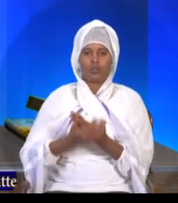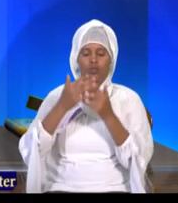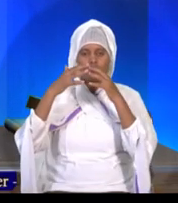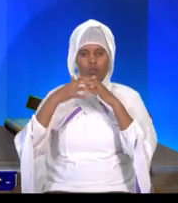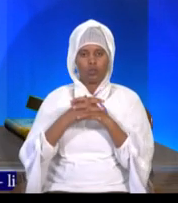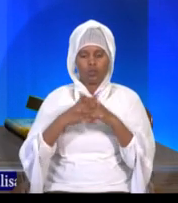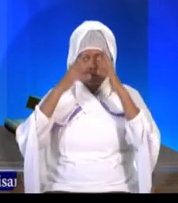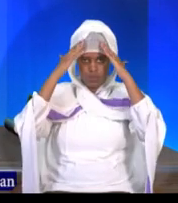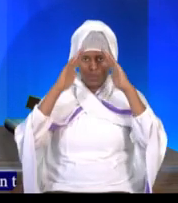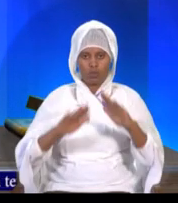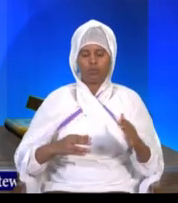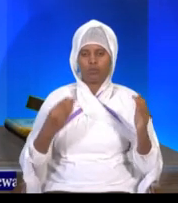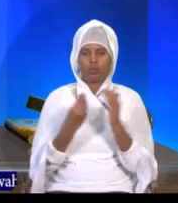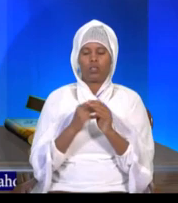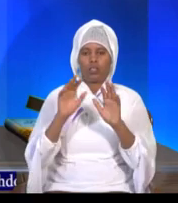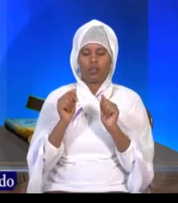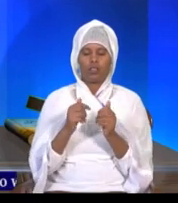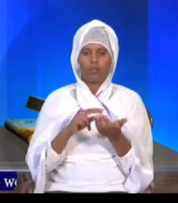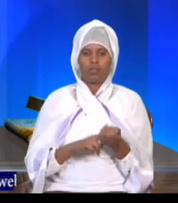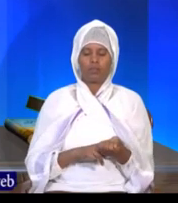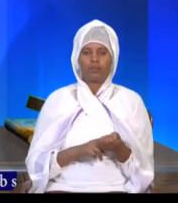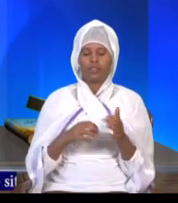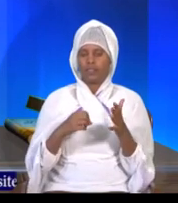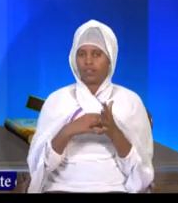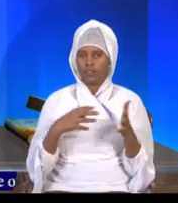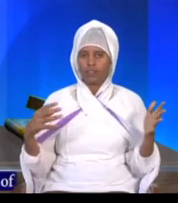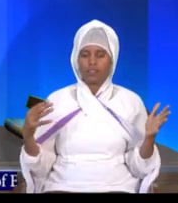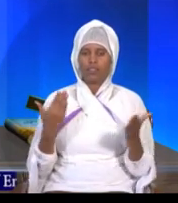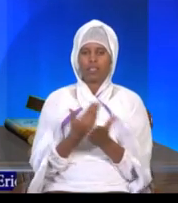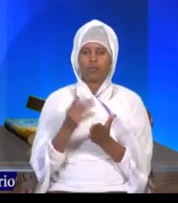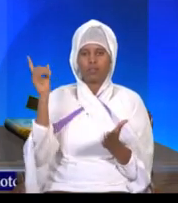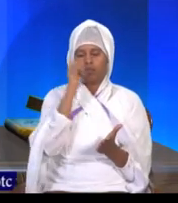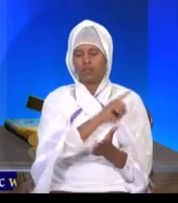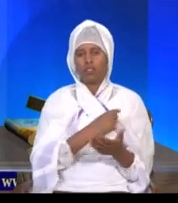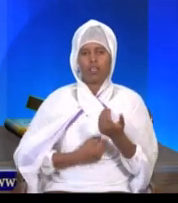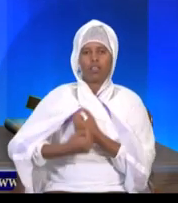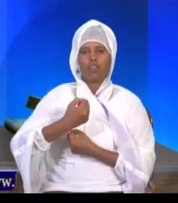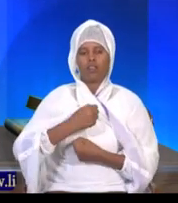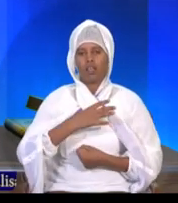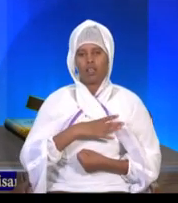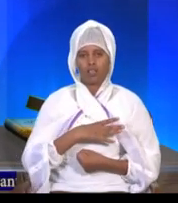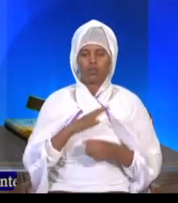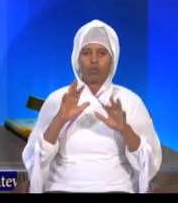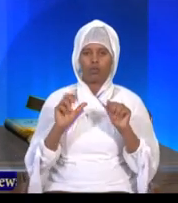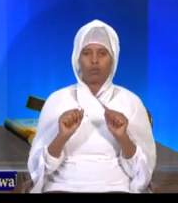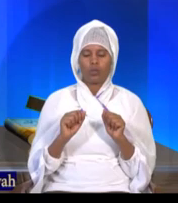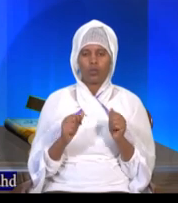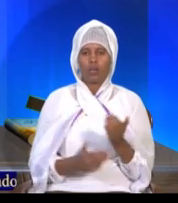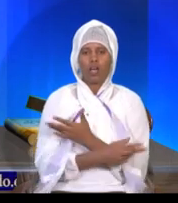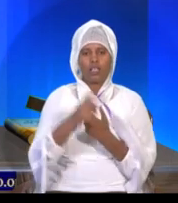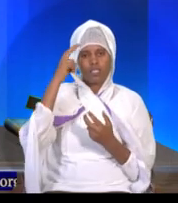ረድኤቶም ፀሎቶም በረኸቶም ምስ ኩልና ይኹነልና ስለዚ ካብ ዝኸፍእ ሓጢኣት ኣለኒ